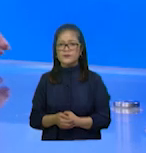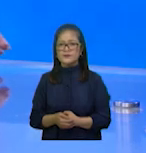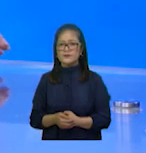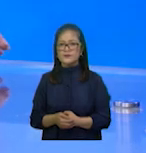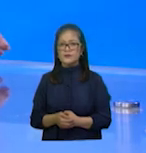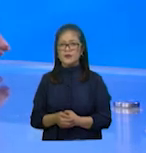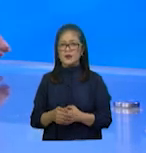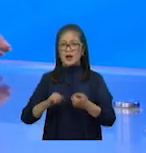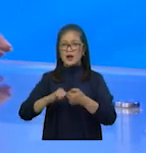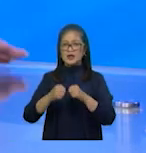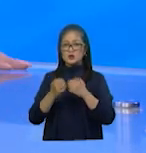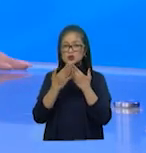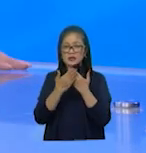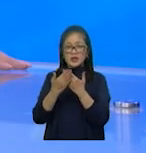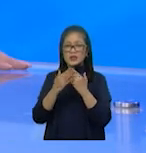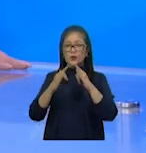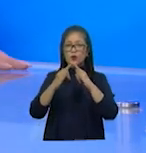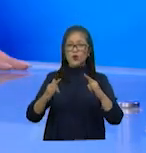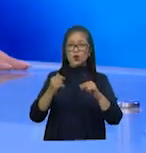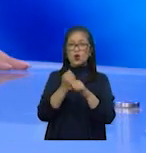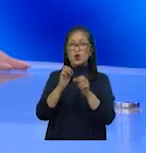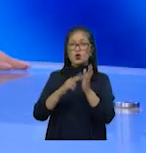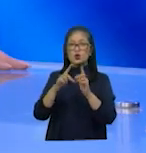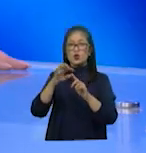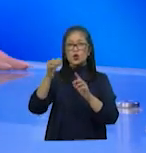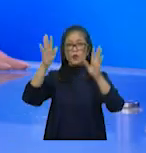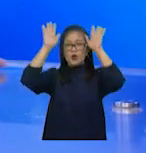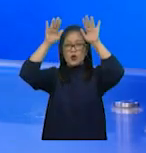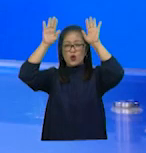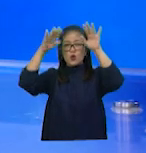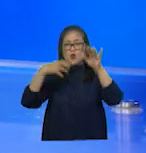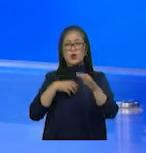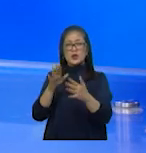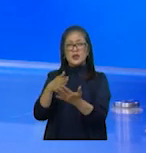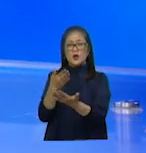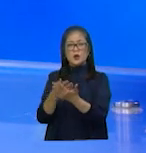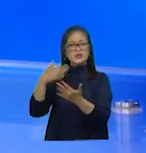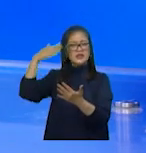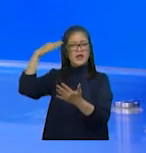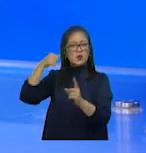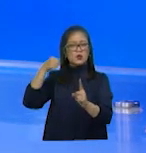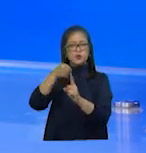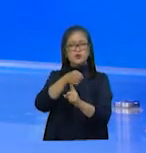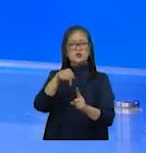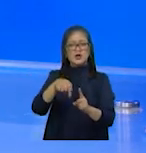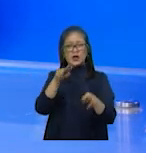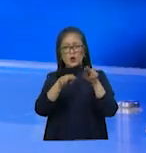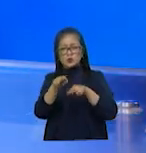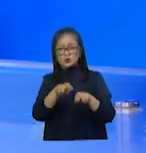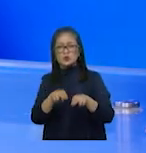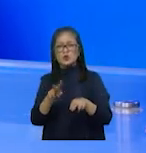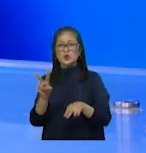Kasus santri Pondok Gontor Ponorogo Jawa Timur yang diduga tewas dianiaya seniornya terus diusut. Dua terduga pelaku sudah